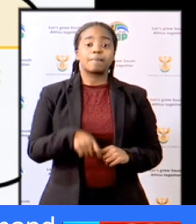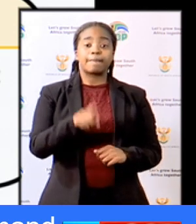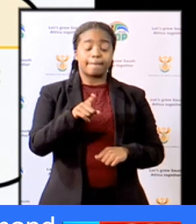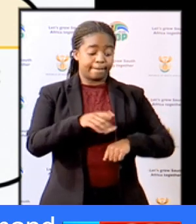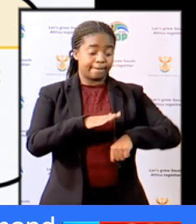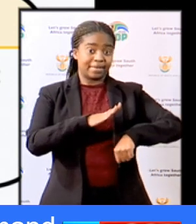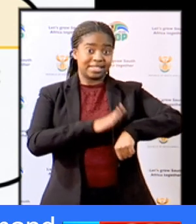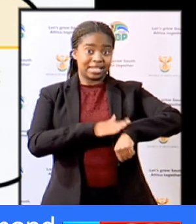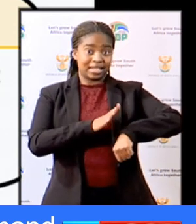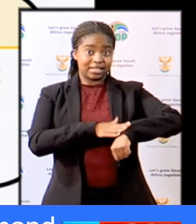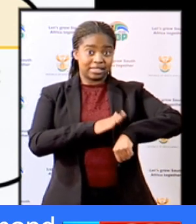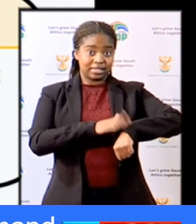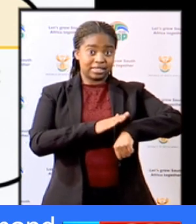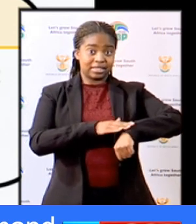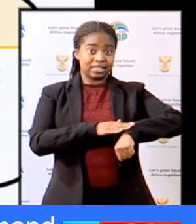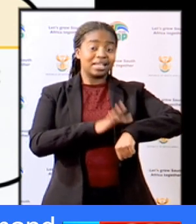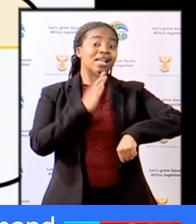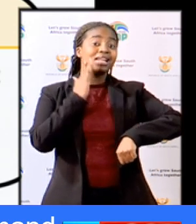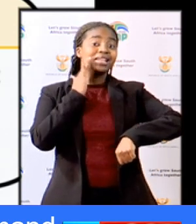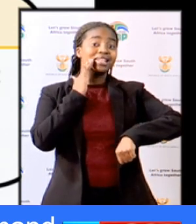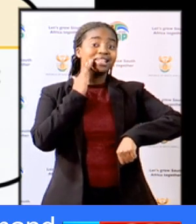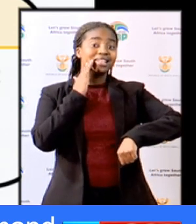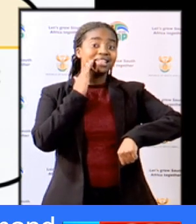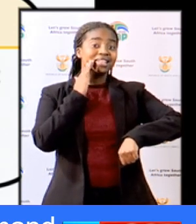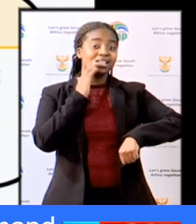ngesikhathi kuzoqala ihola